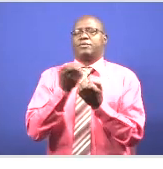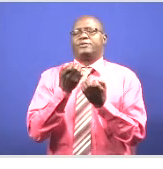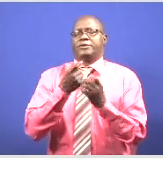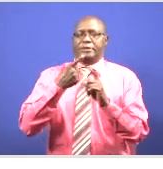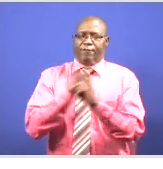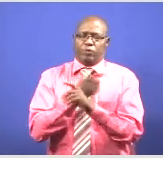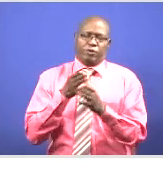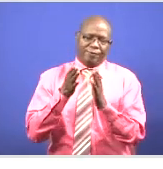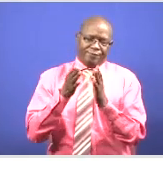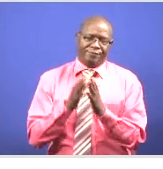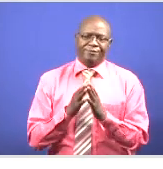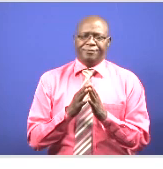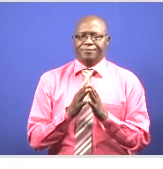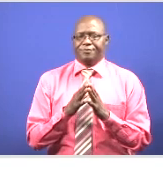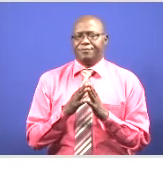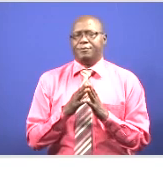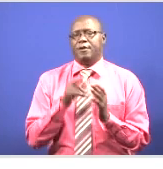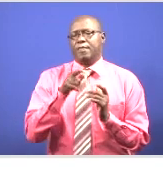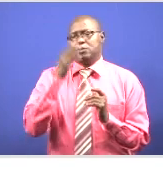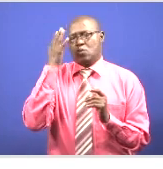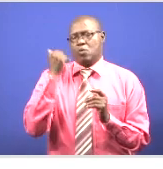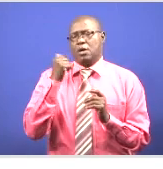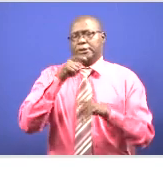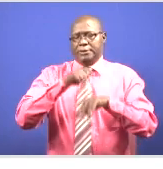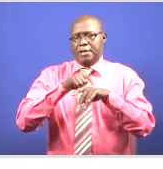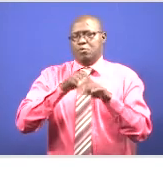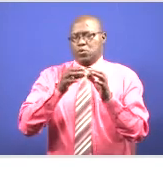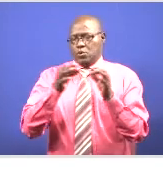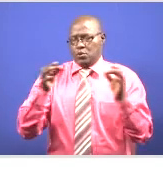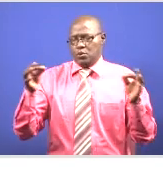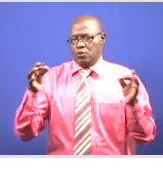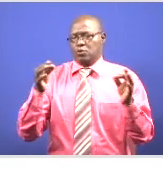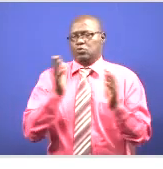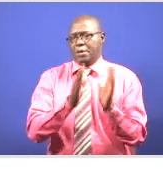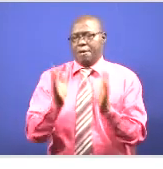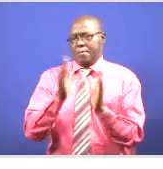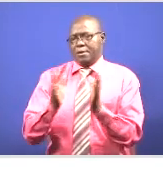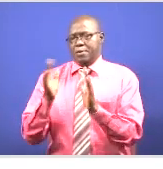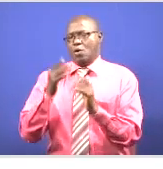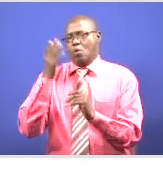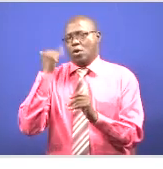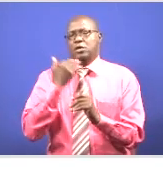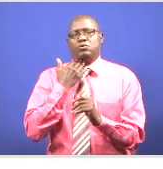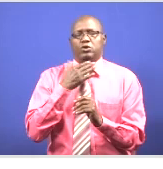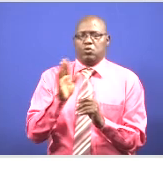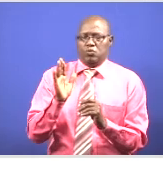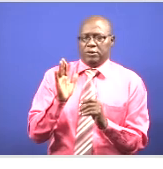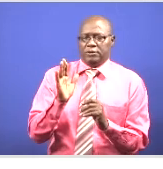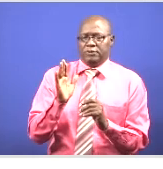tofauti. Na ndio mmeona imechukua muda kidogo tukipanga kwa sababu hatutaki kuweka